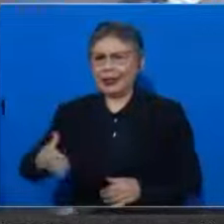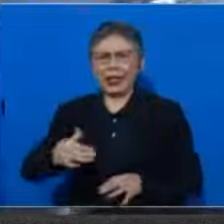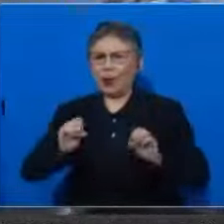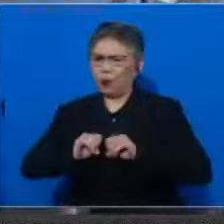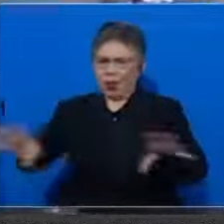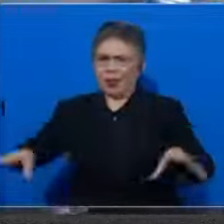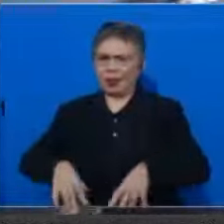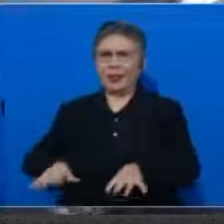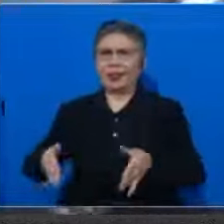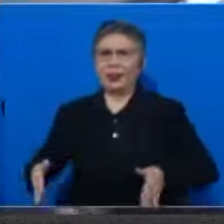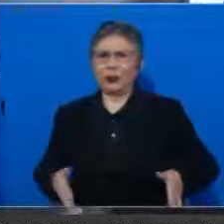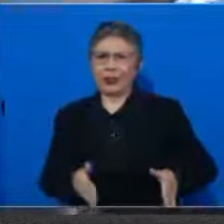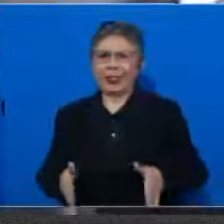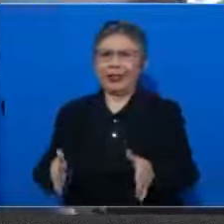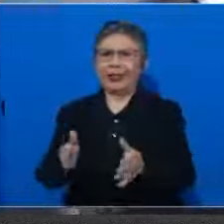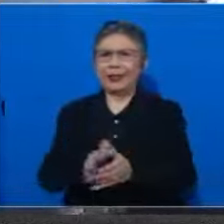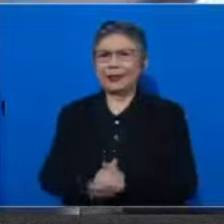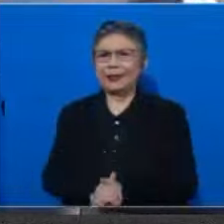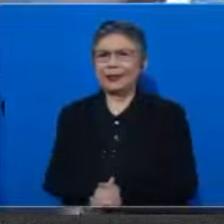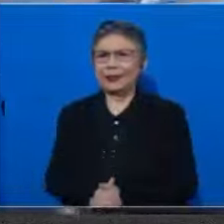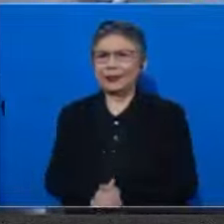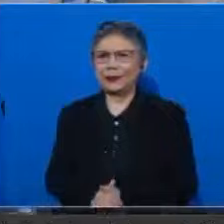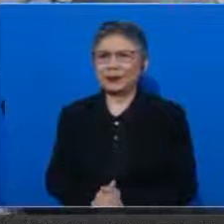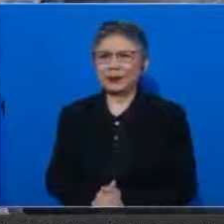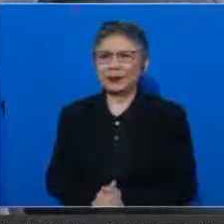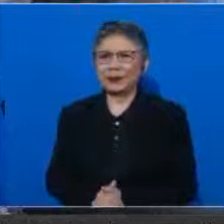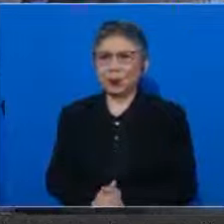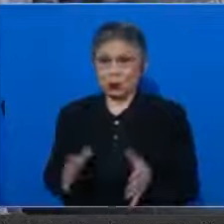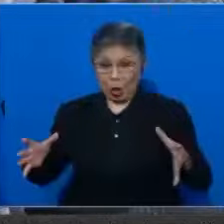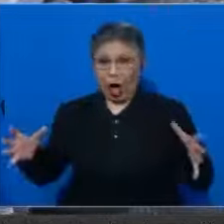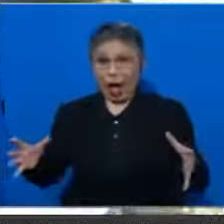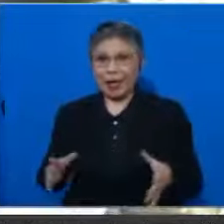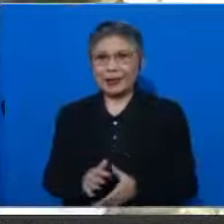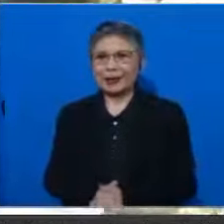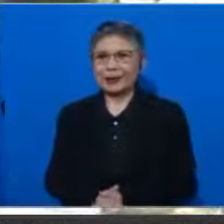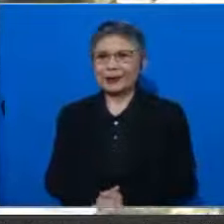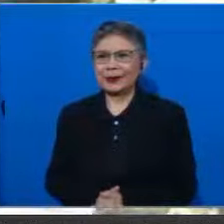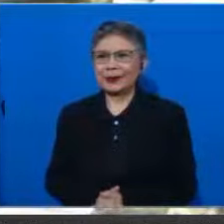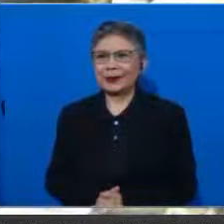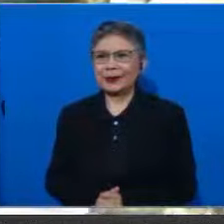dalam sungai atau apa ya ini namanya. Dan ikan juga lumayan besar-besar sih, jadi asyik bisa main di sini.